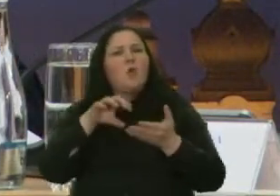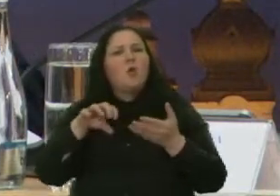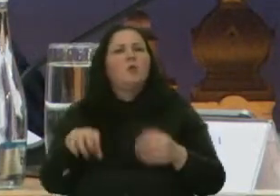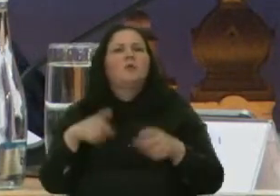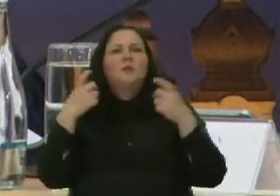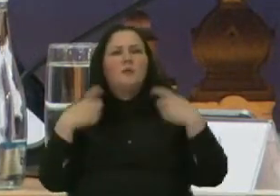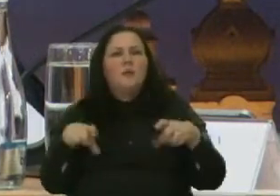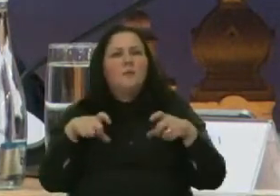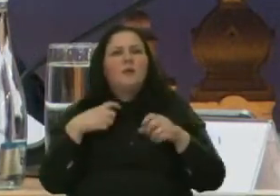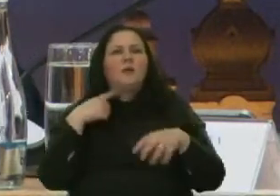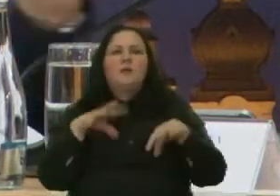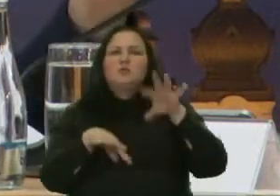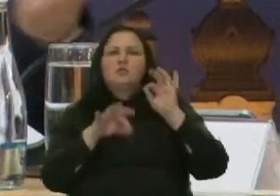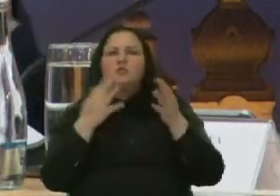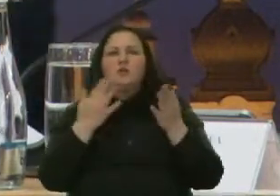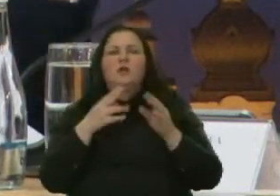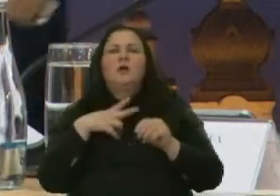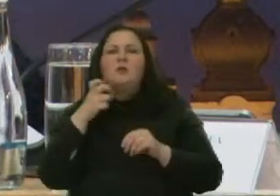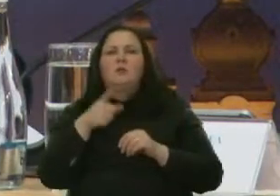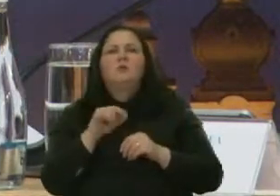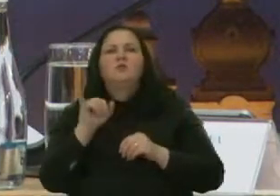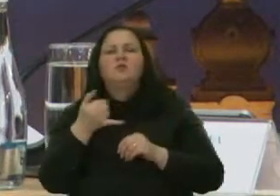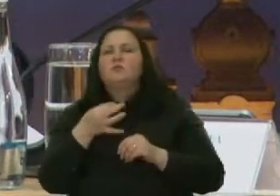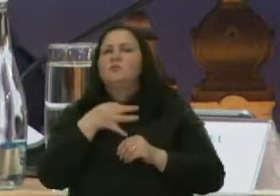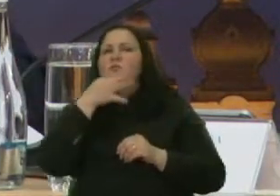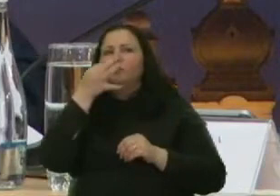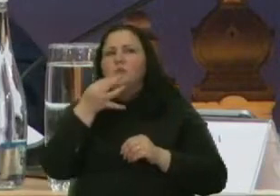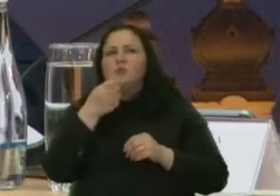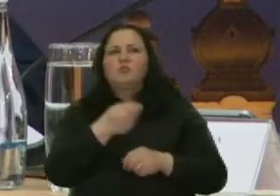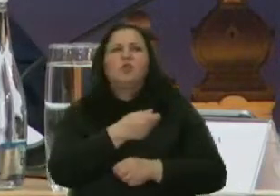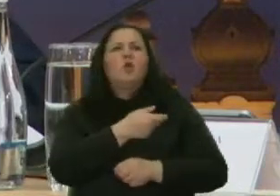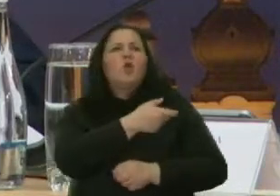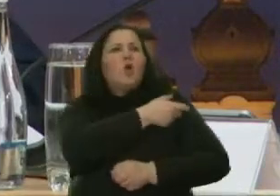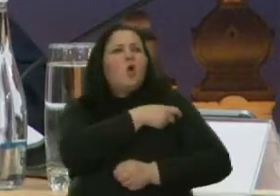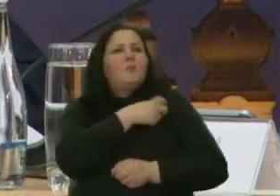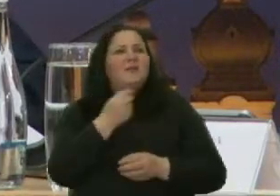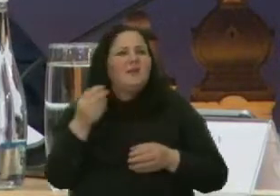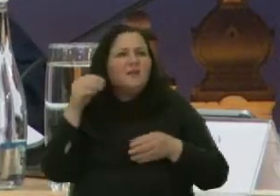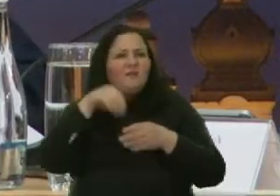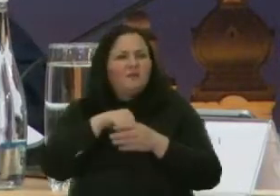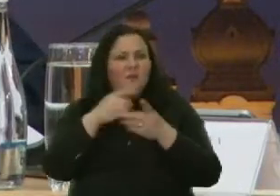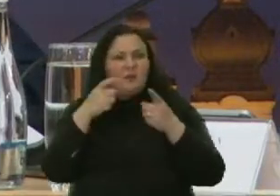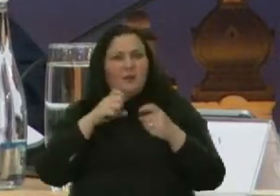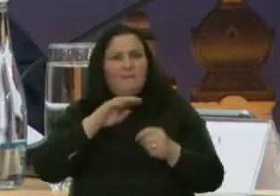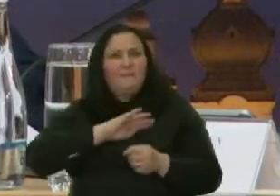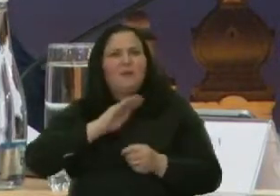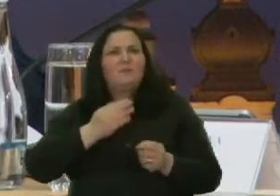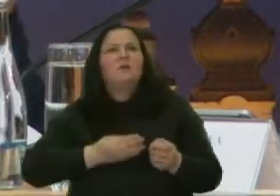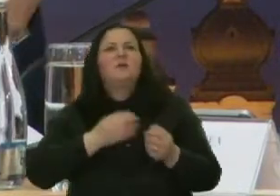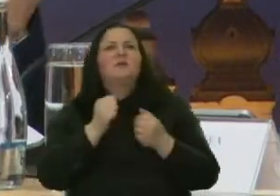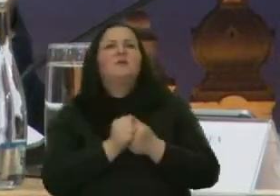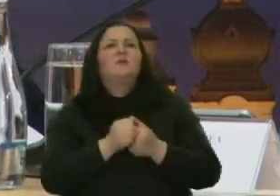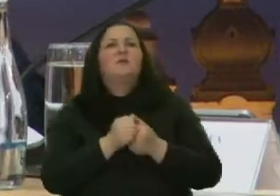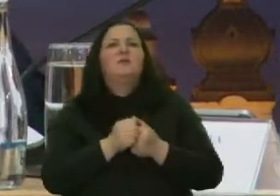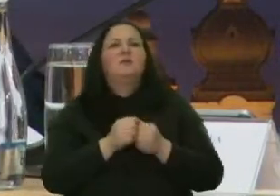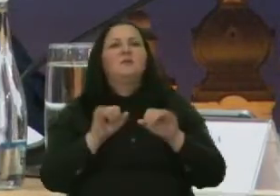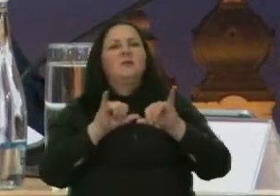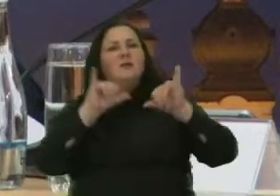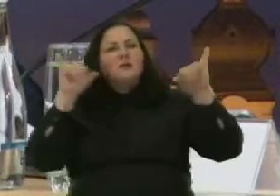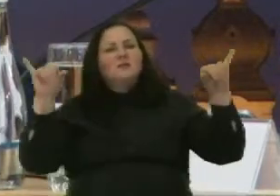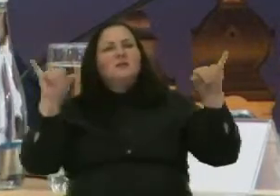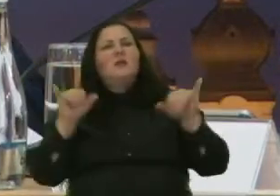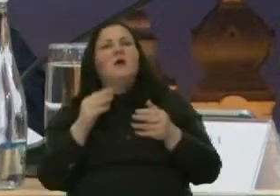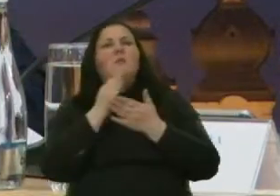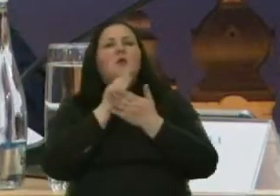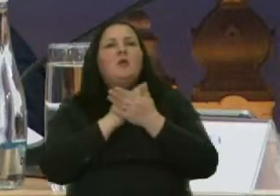că este soluția cea mai bună pe care o avem acolo și asta era propunerea și comisiei de investiții de la de la primărie extinderea programului masă